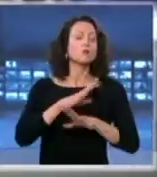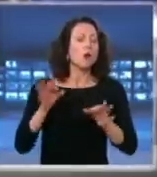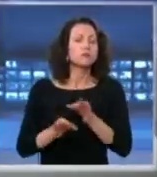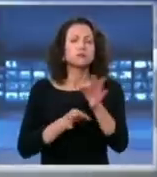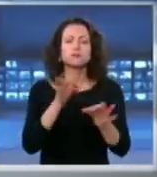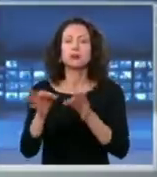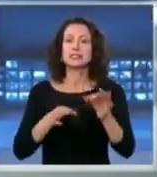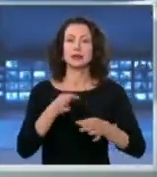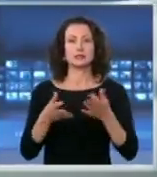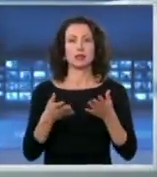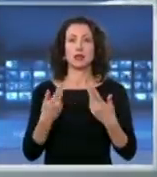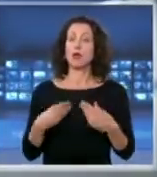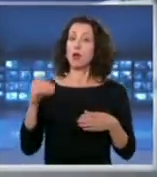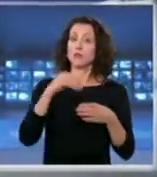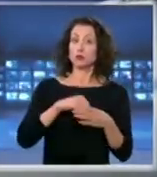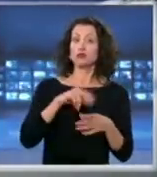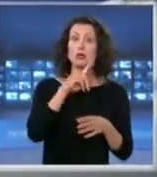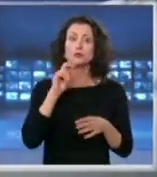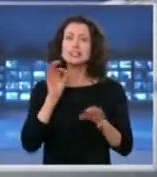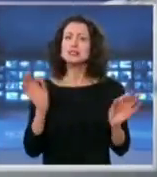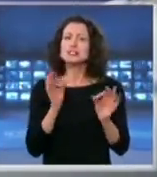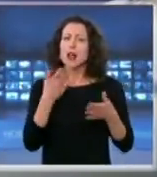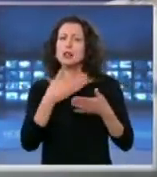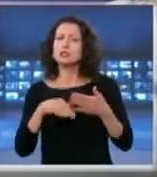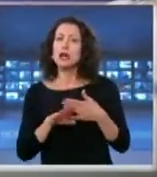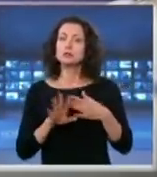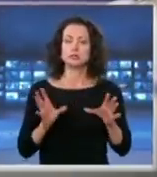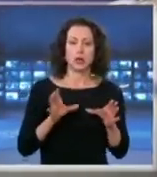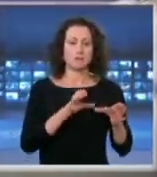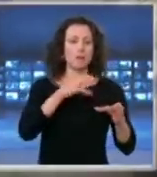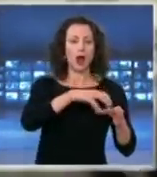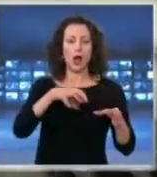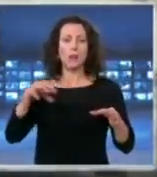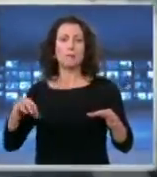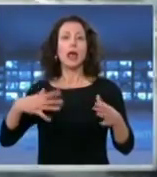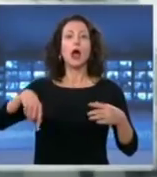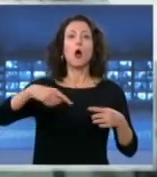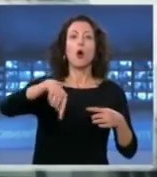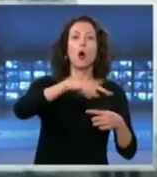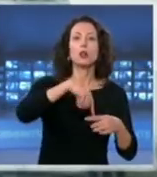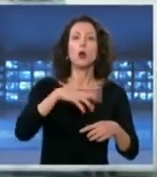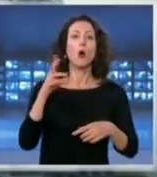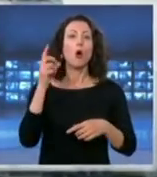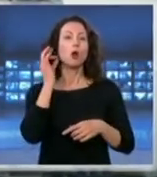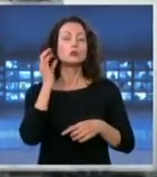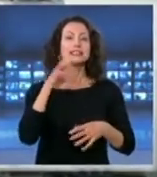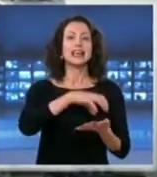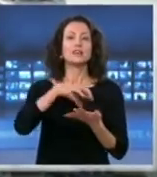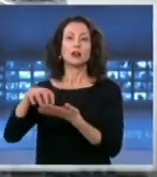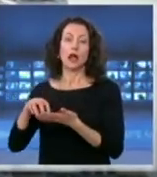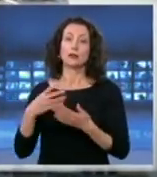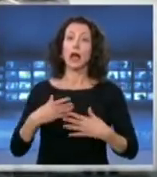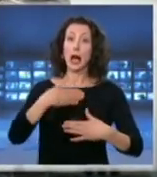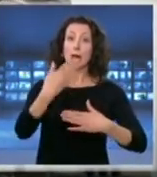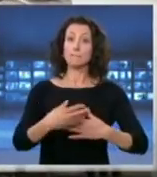и жандармерията. Изградени са КПП-та пред ромските квартали. Патрули обхождат парковете, а пред църквите има засилено